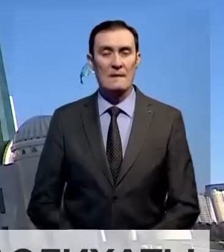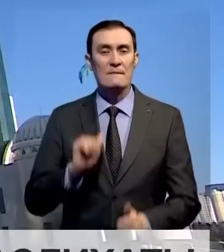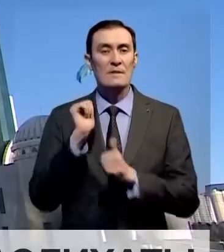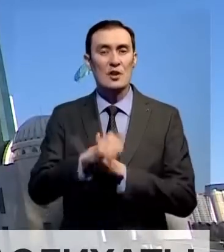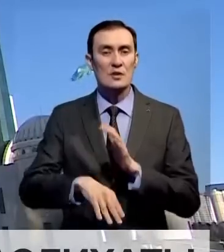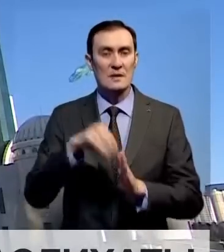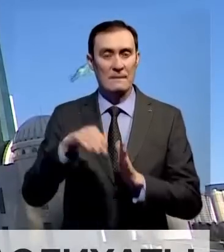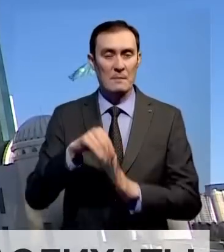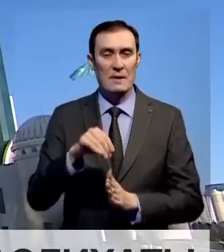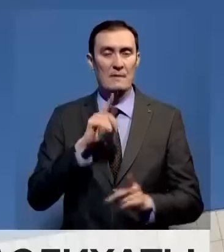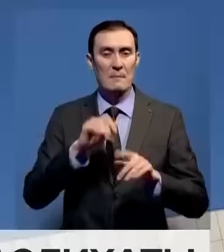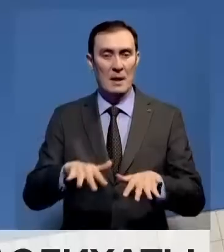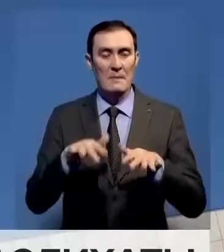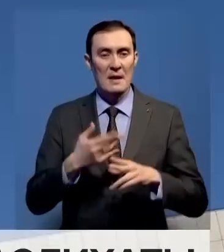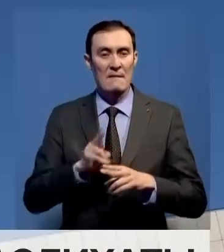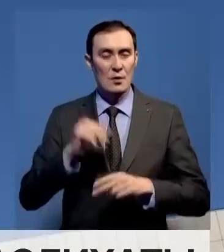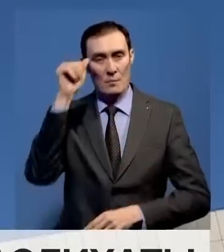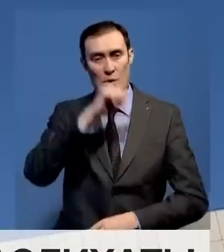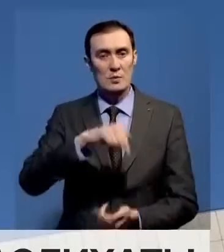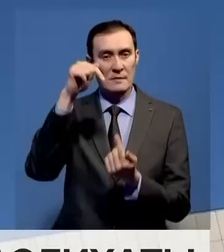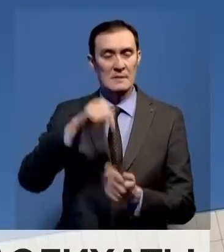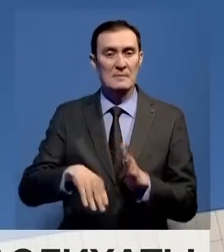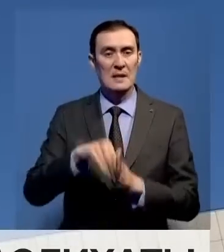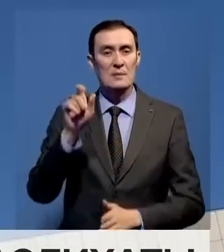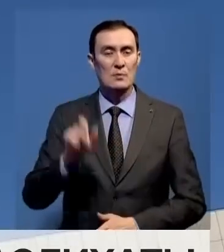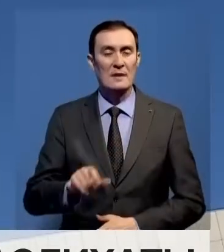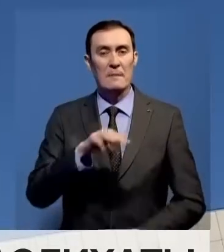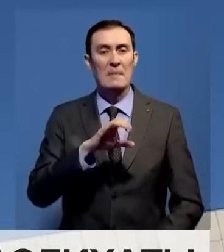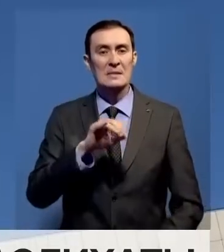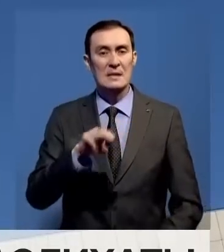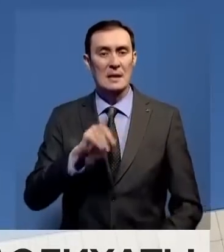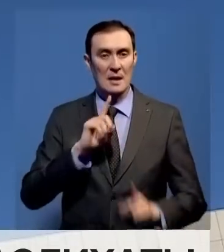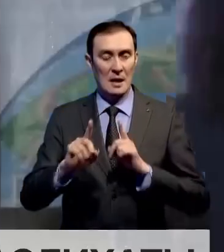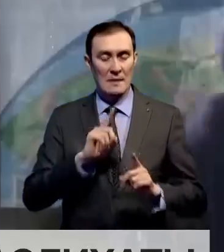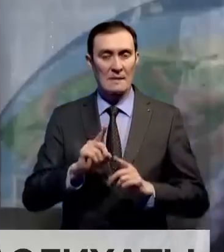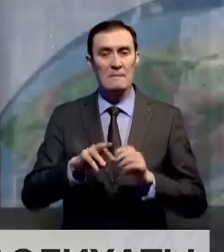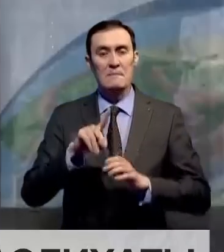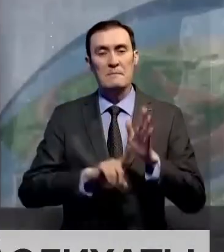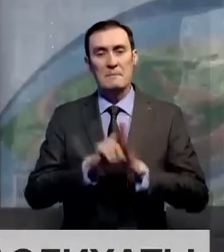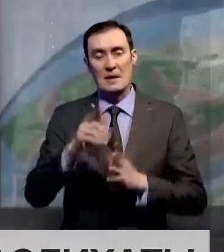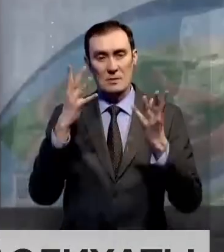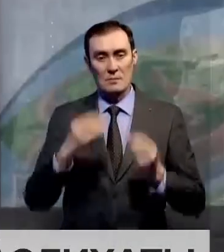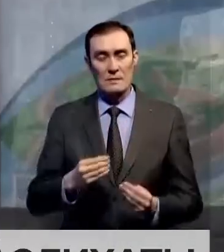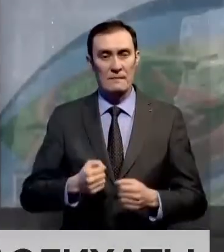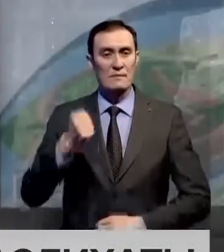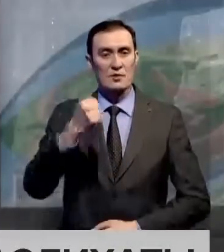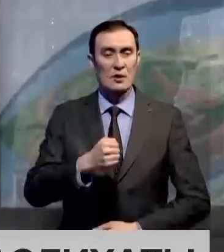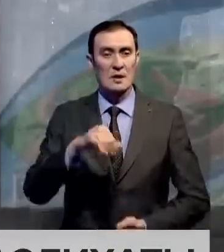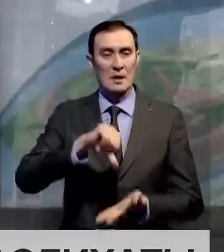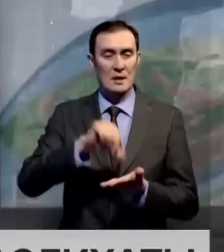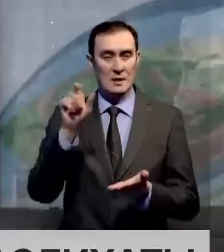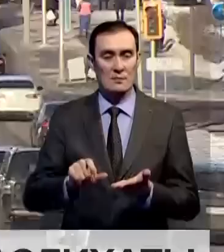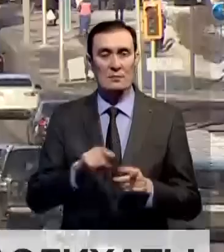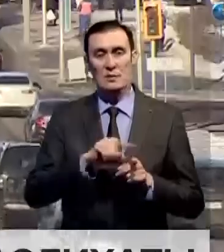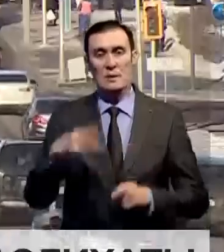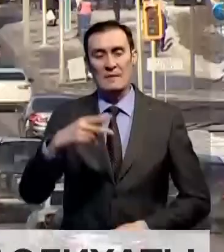Внеочередные выборы в Мажилис парламента в этом году совпадут с избранием депутатов маслихатов. Уже с пятницы стартует выдвижение кандидатов, которое продлится 20